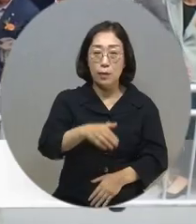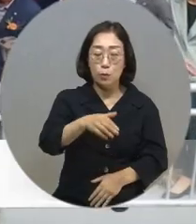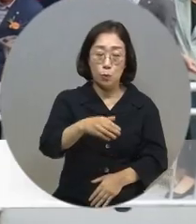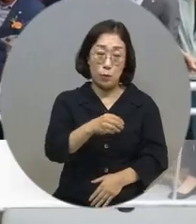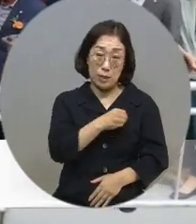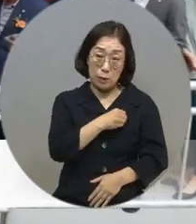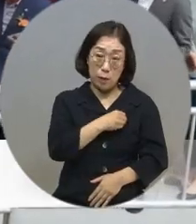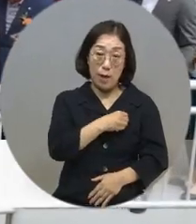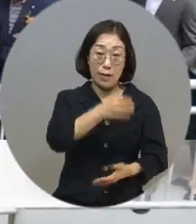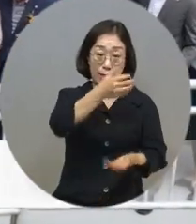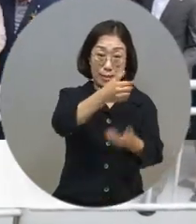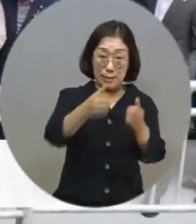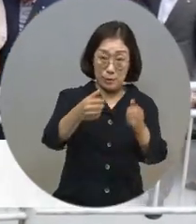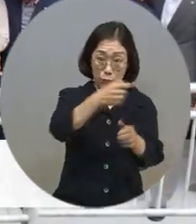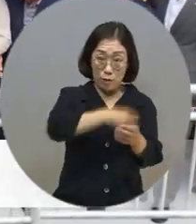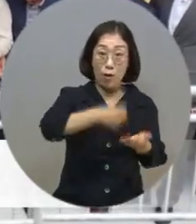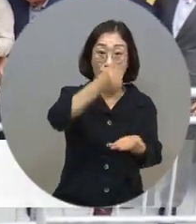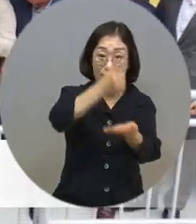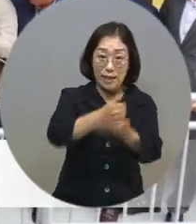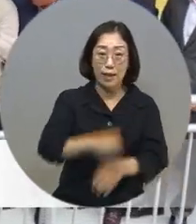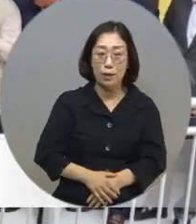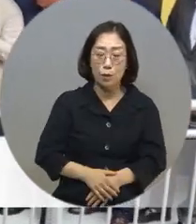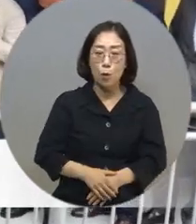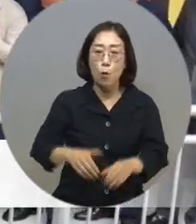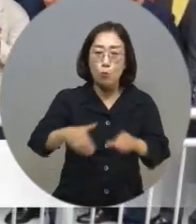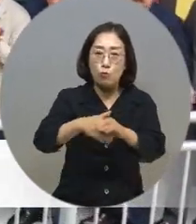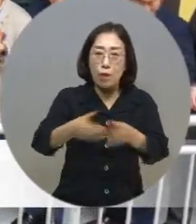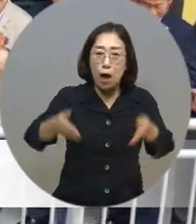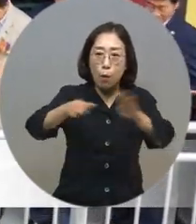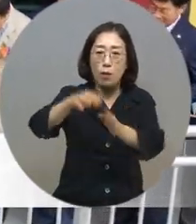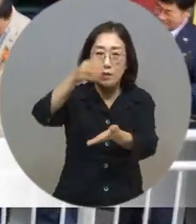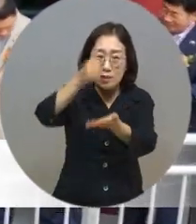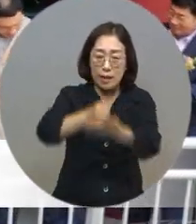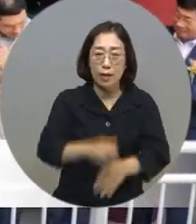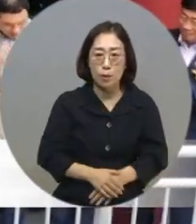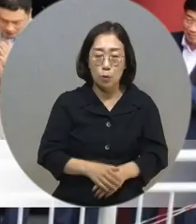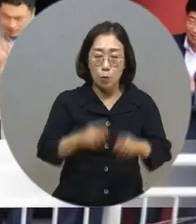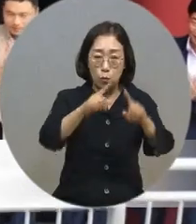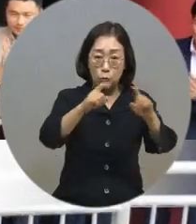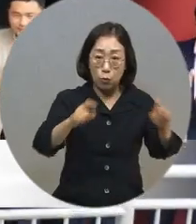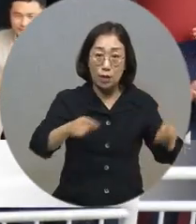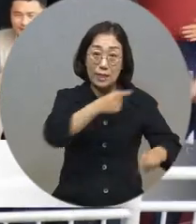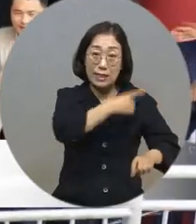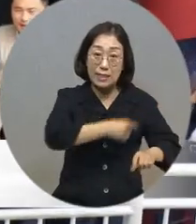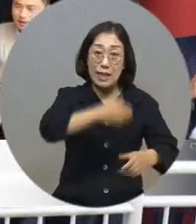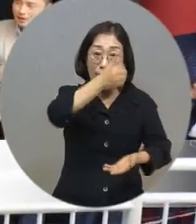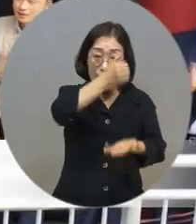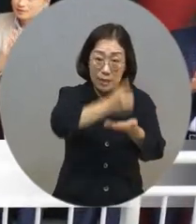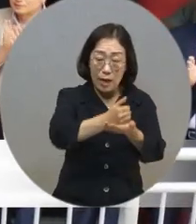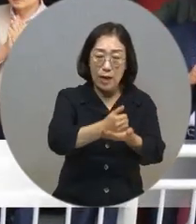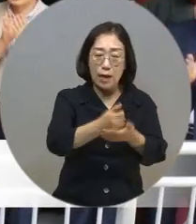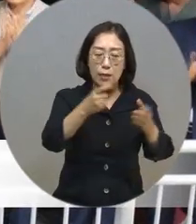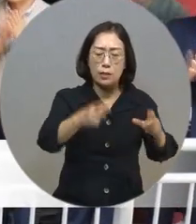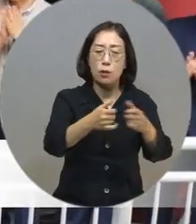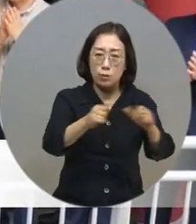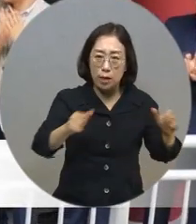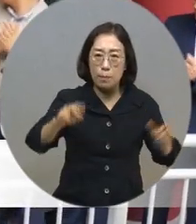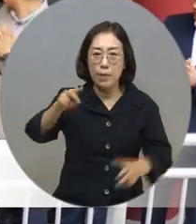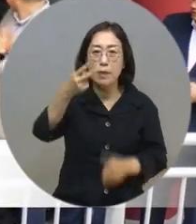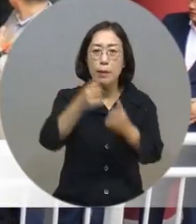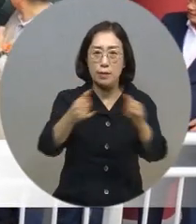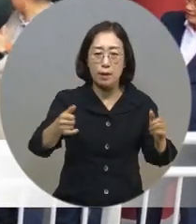의회의장 김종호 문화원장 신명옥 광불사 이사장 시민 등 200여명이